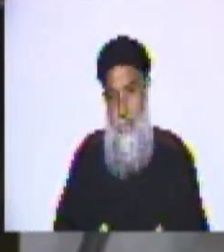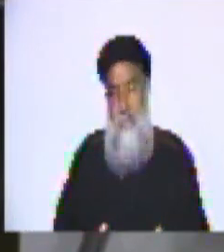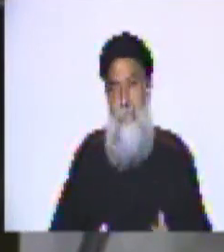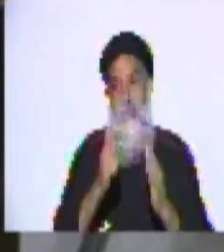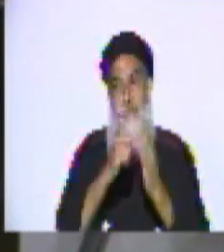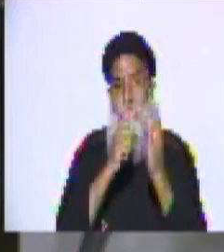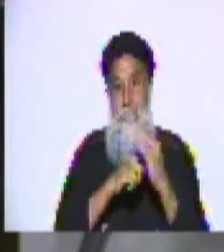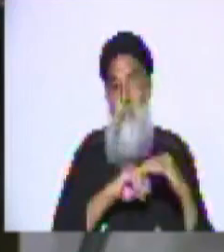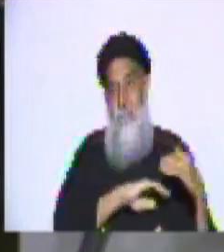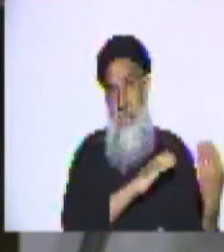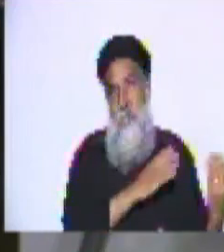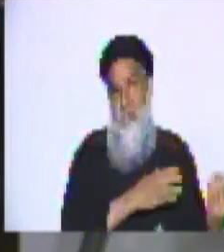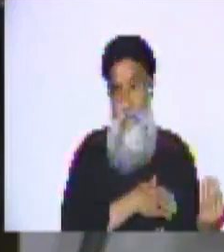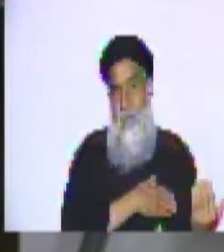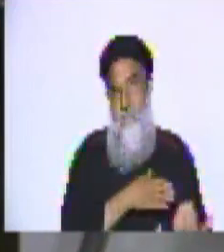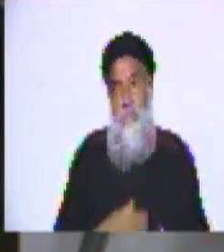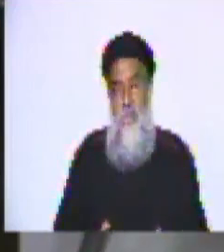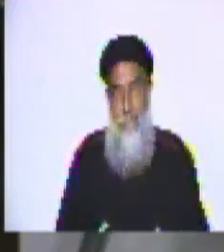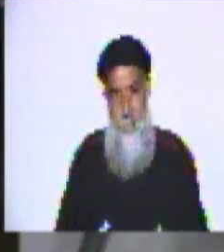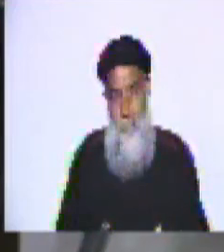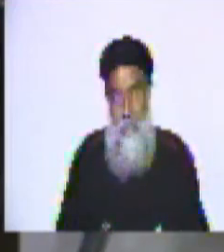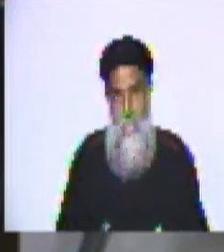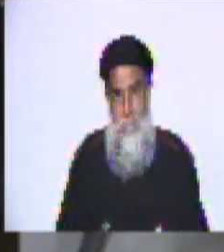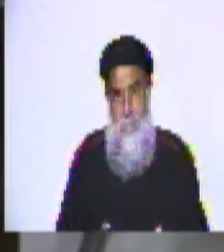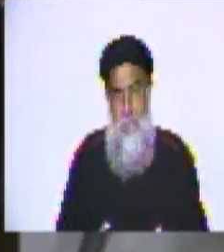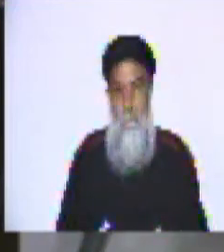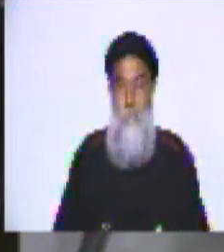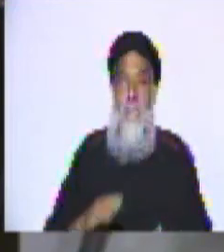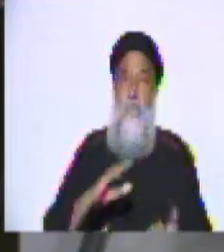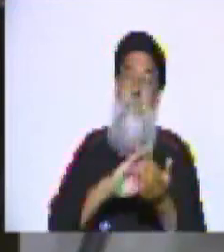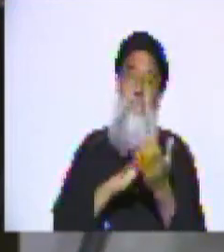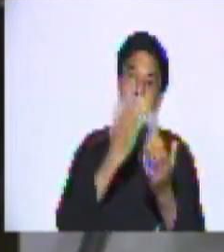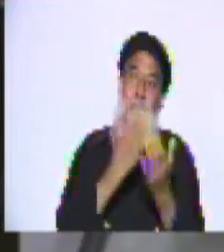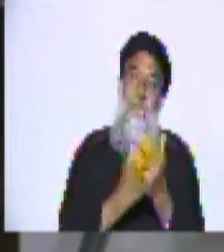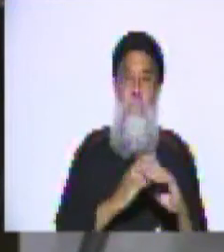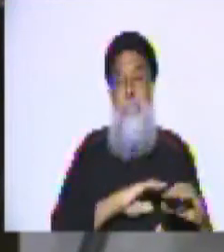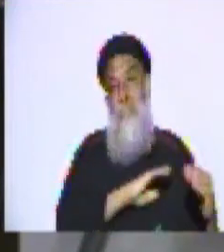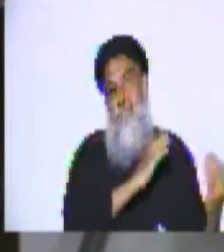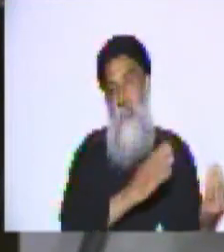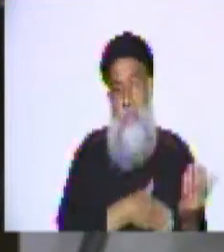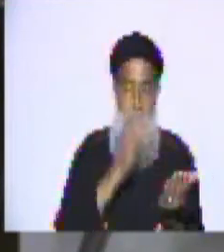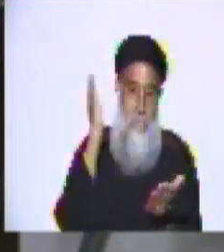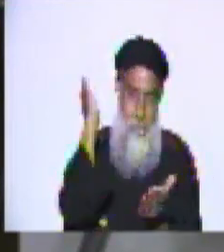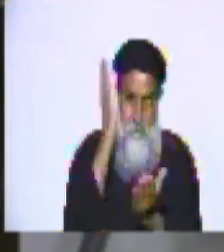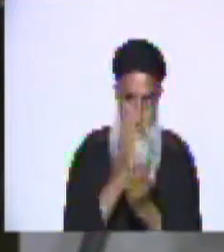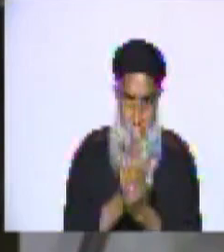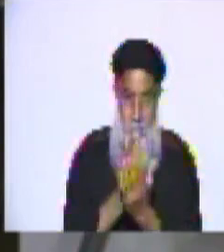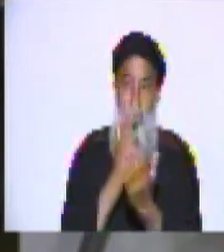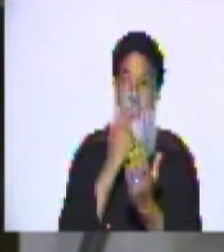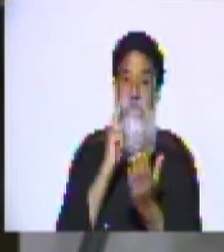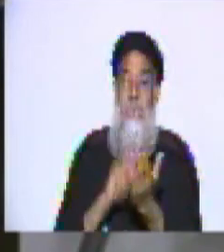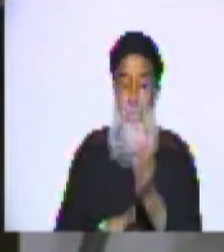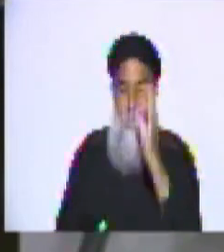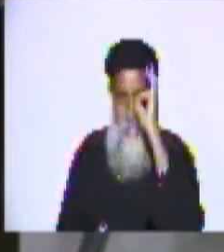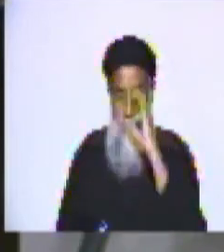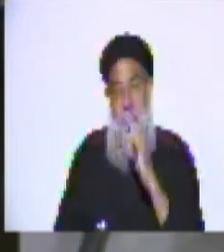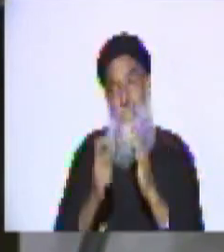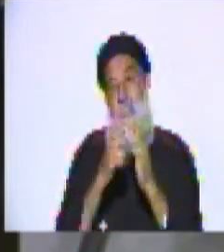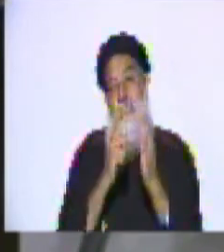الإيمان ده مو الليتورجيا، يعني ترجموا الإيمان إلى قانون بيوضح ما هو